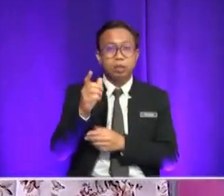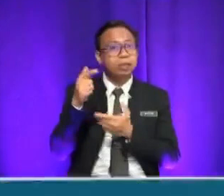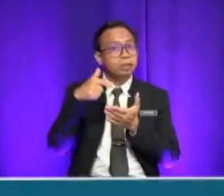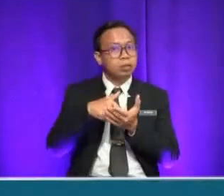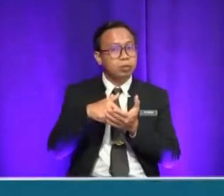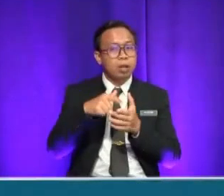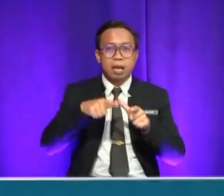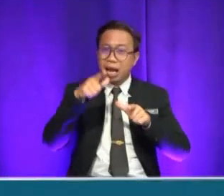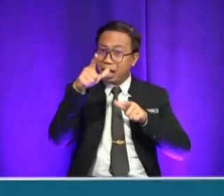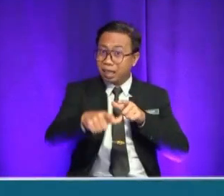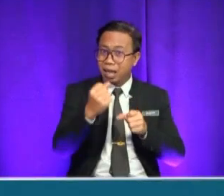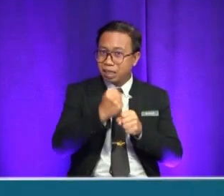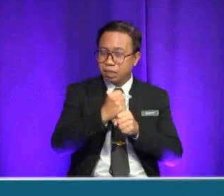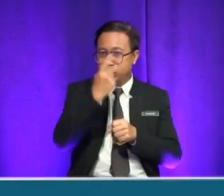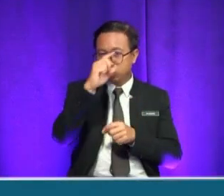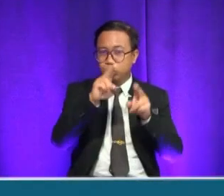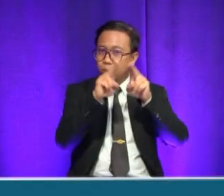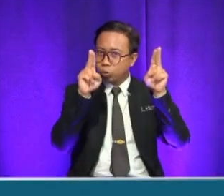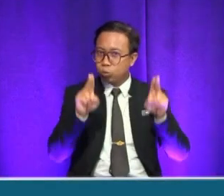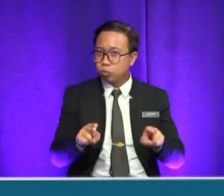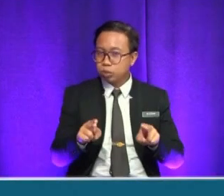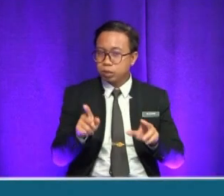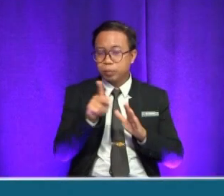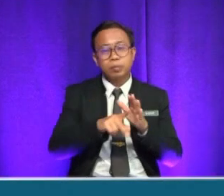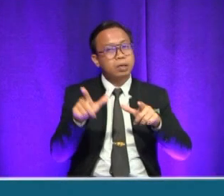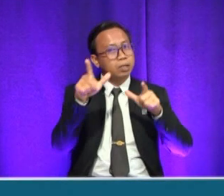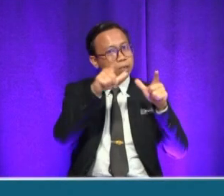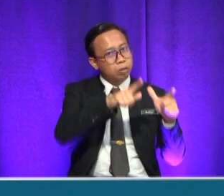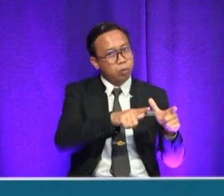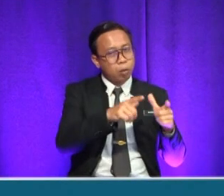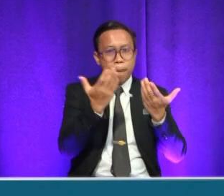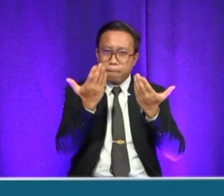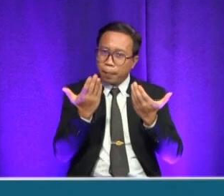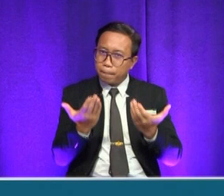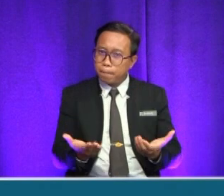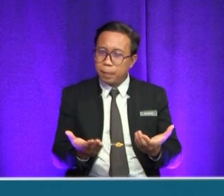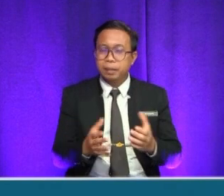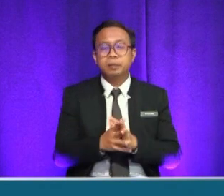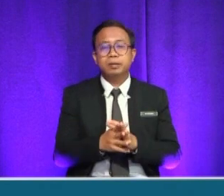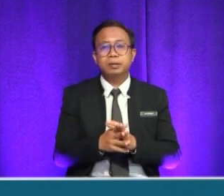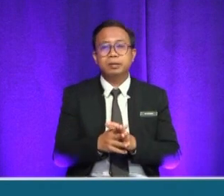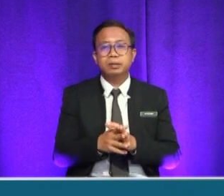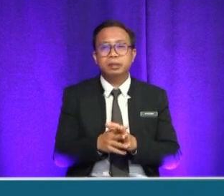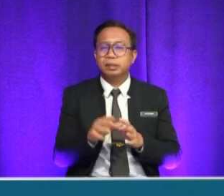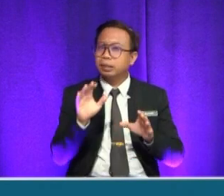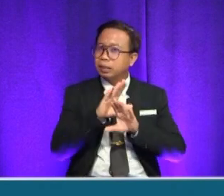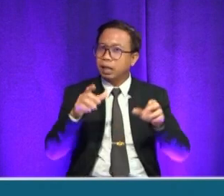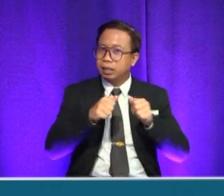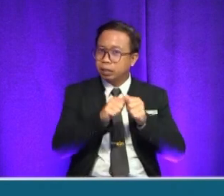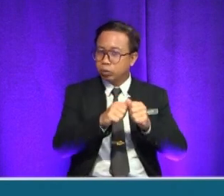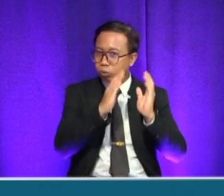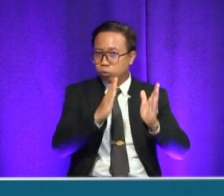langkah kerja menguji pelindung beban lampau. Okey, bagi penyaman udara pisah yang tidak mengikut